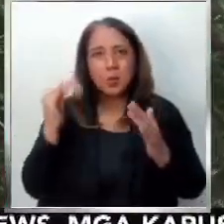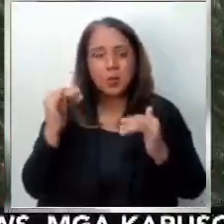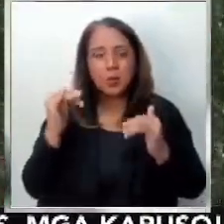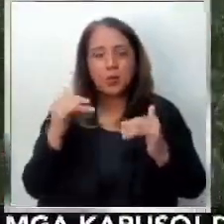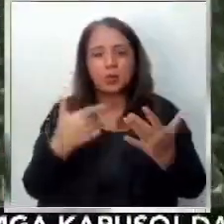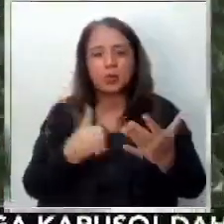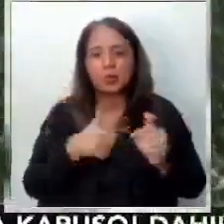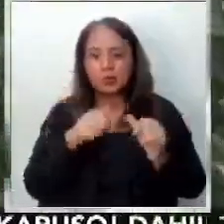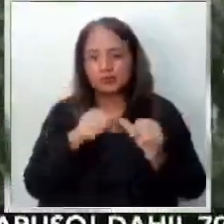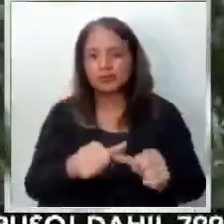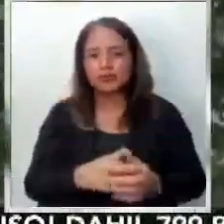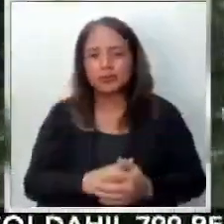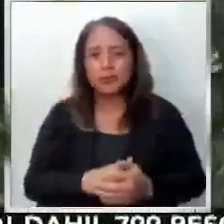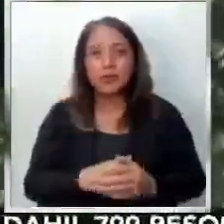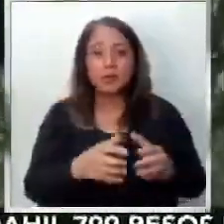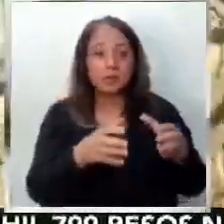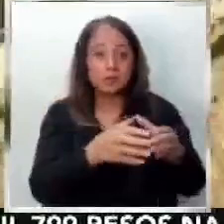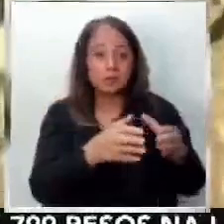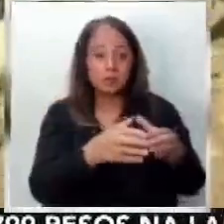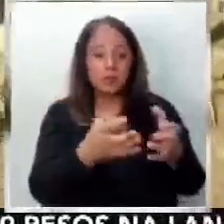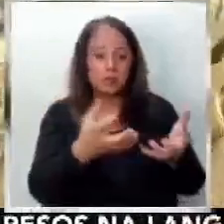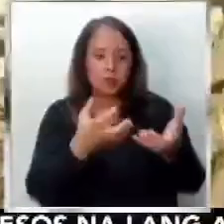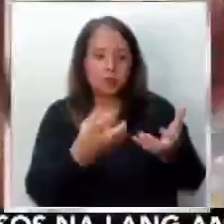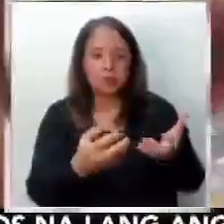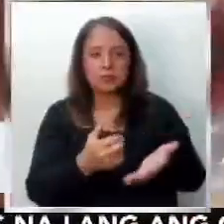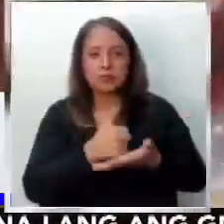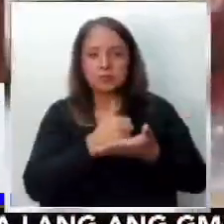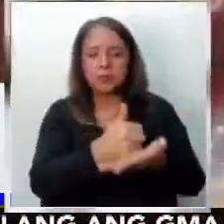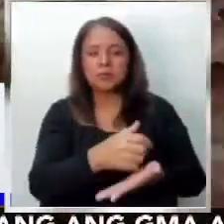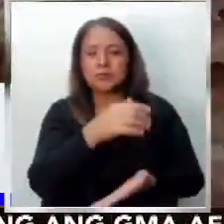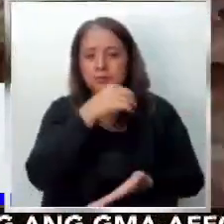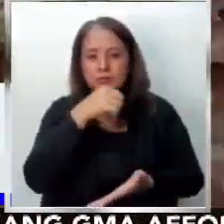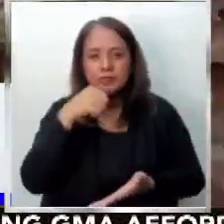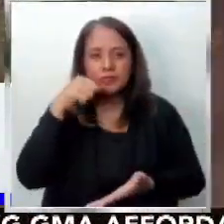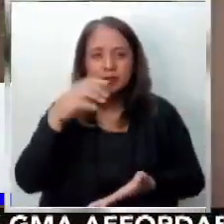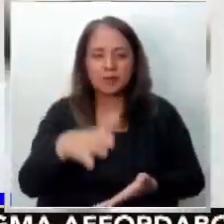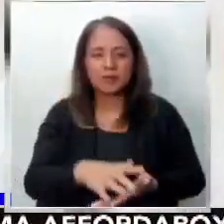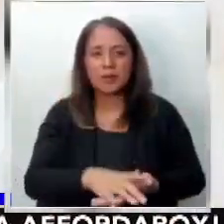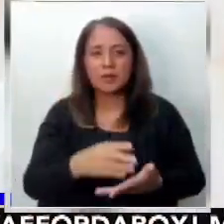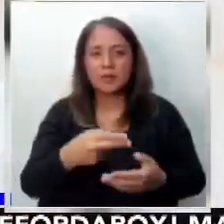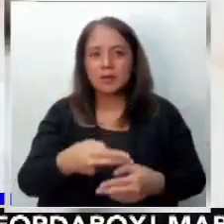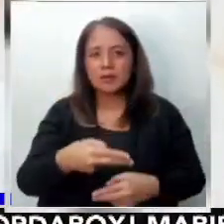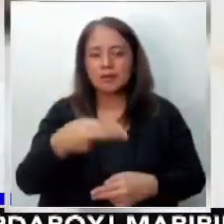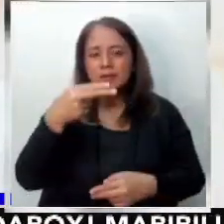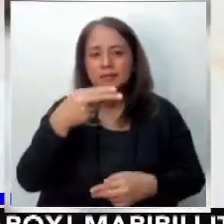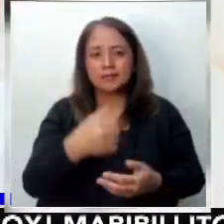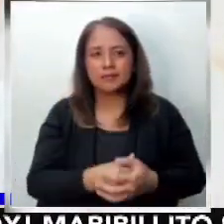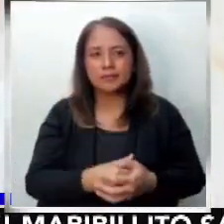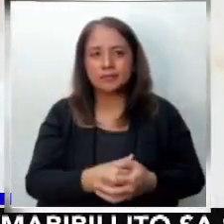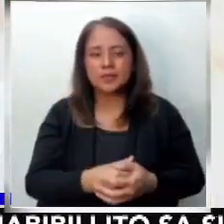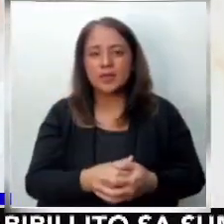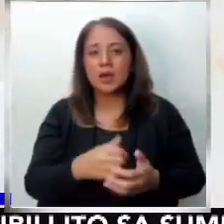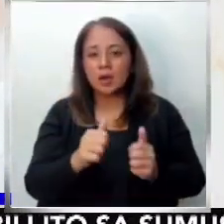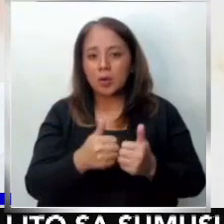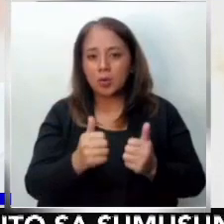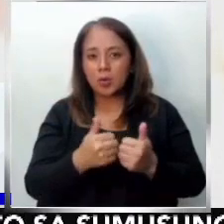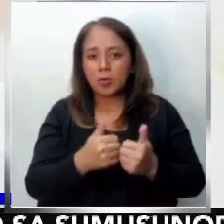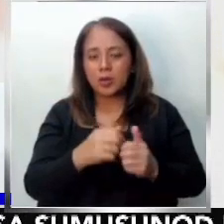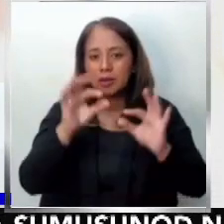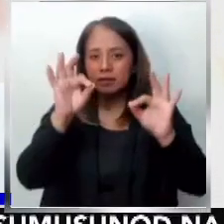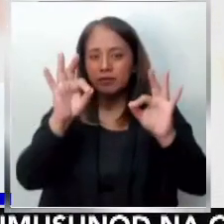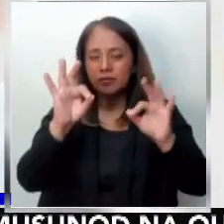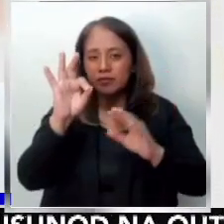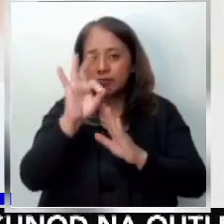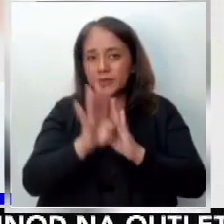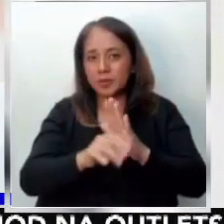May mga grupo namang nais matulungan ng mga magsasaka na kumita ng mas malaki. Sa pamamagitan ng Facebook post, hinihikayat ng